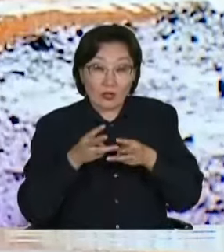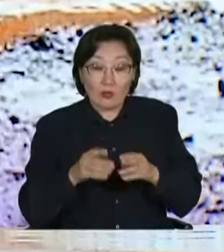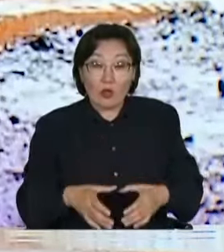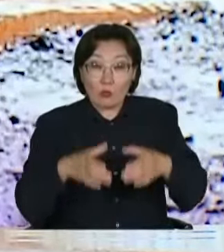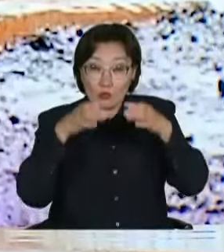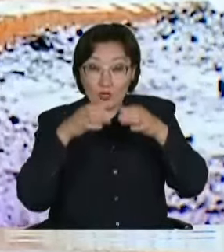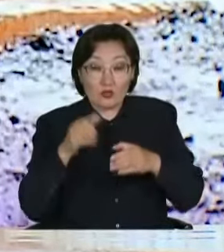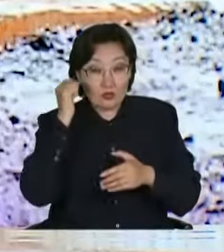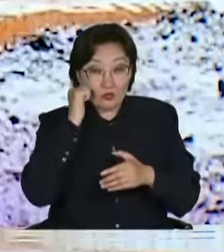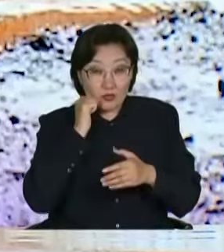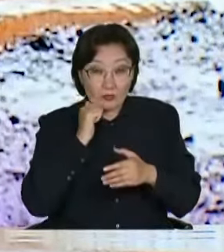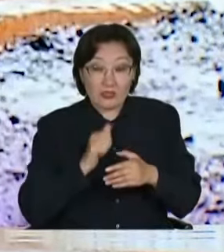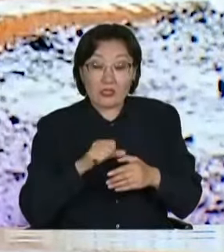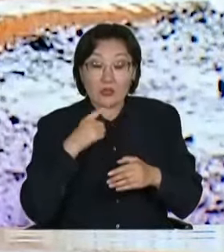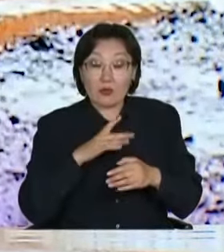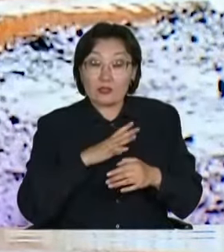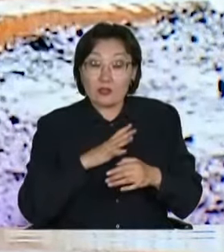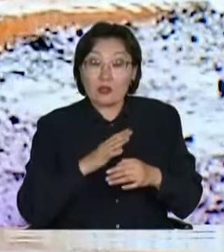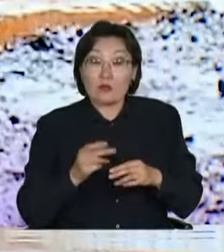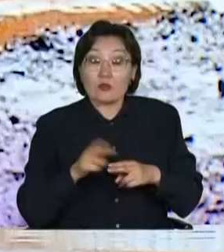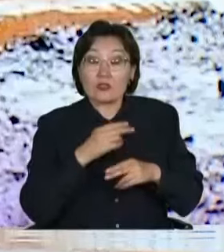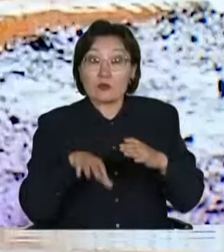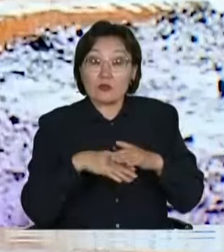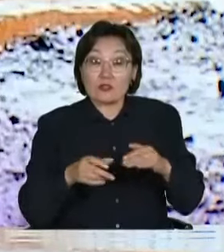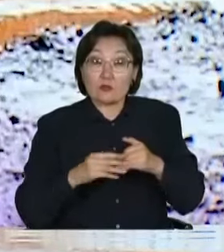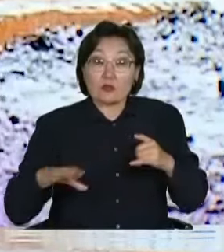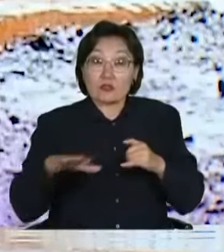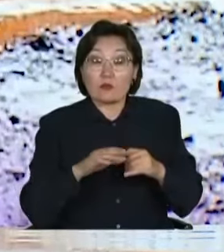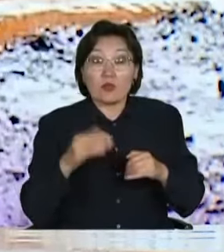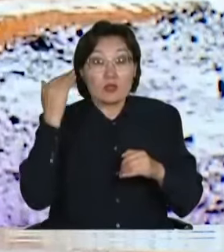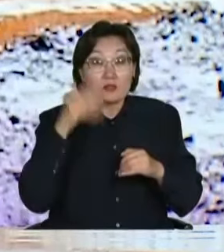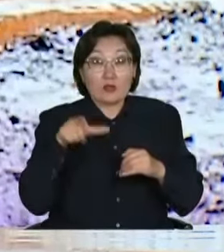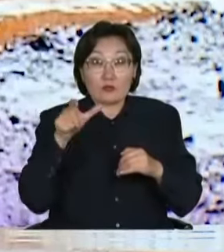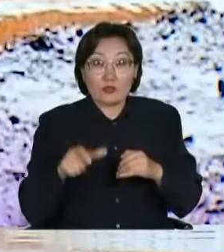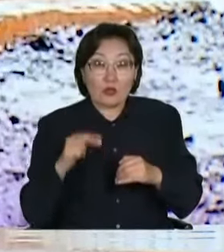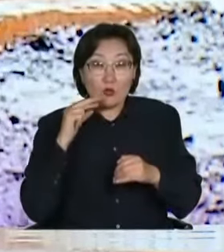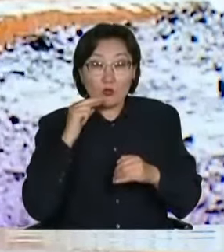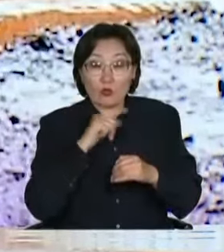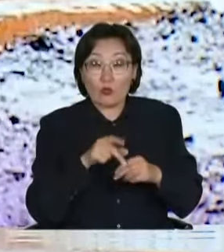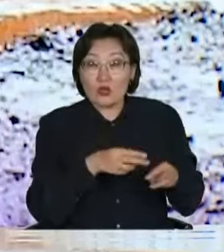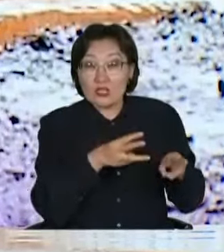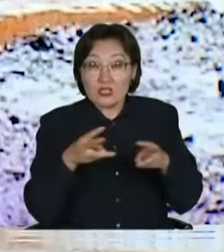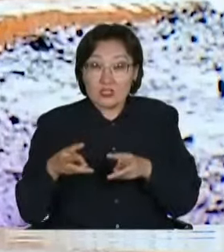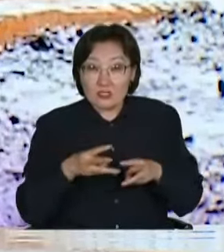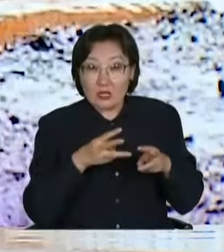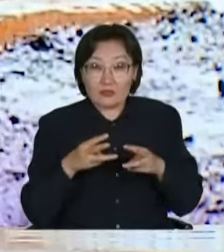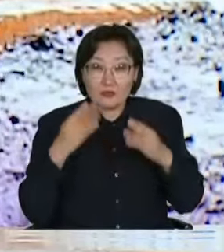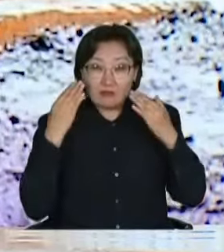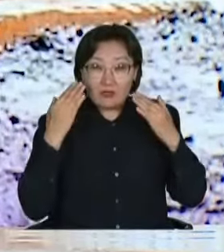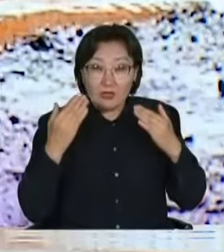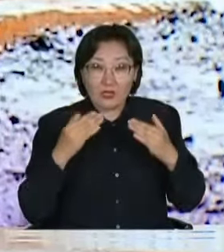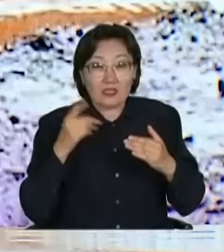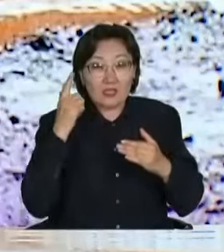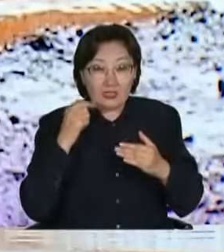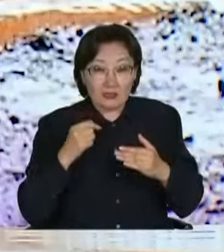құлауы мүмкін деп шағым айтып отыр. Олар қараусыз қалған жерге бәз біреулер келіп, у шашып кетсе де хабарсыз қалатындарын алаңдайды.